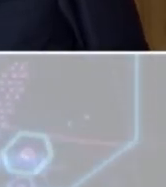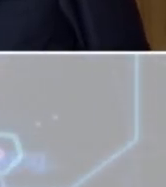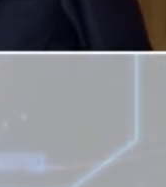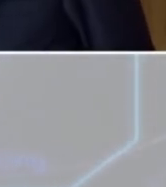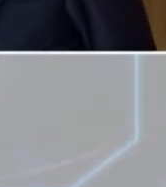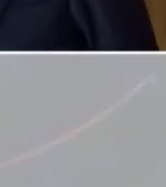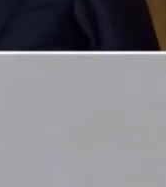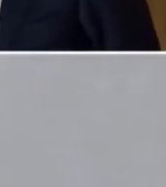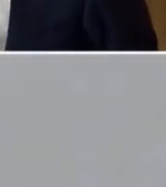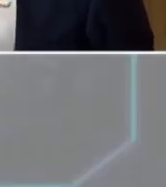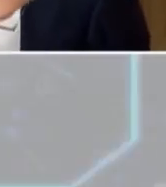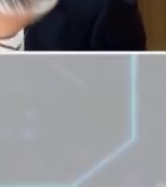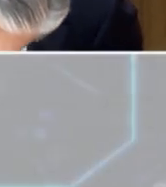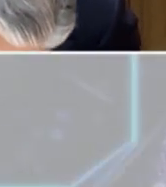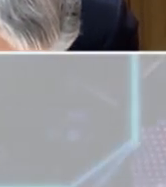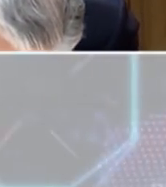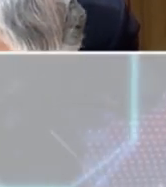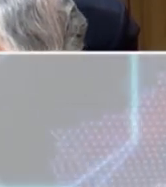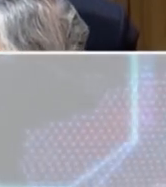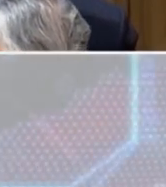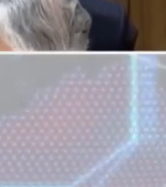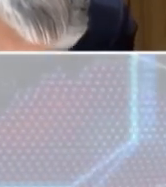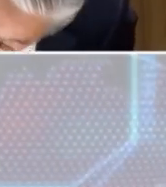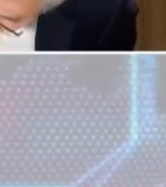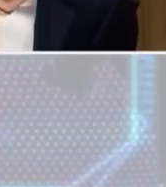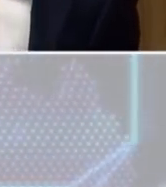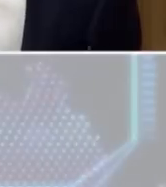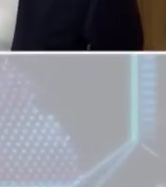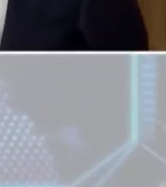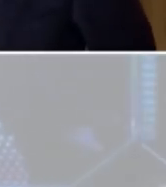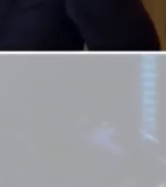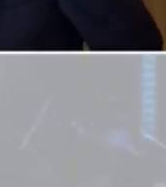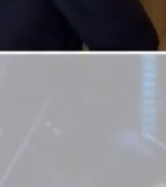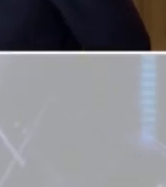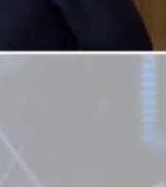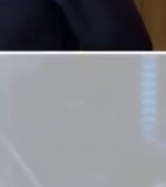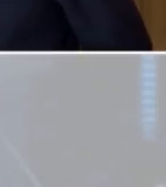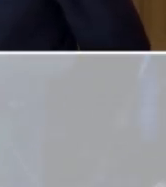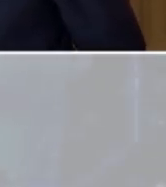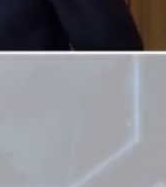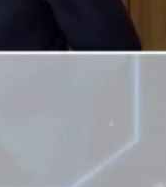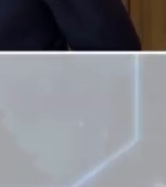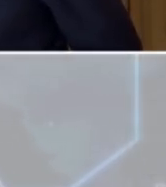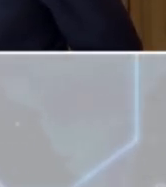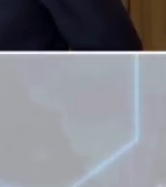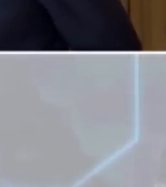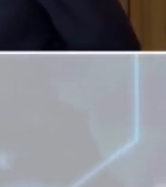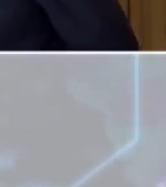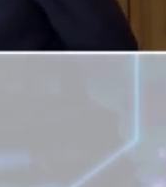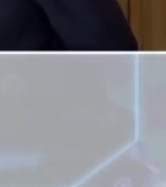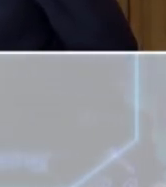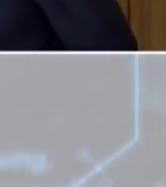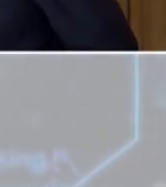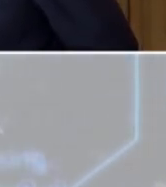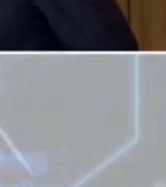คนี้ท่านไม่มีหน้าที่ที่จะไปสั่งแบงค์ชาติได้ท่านพูดทำไมครับท่